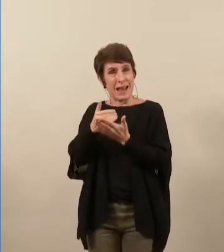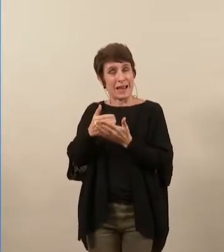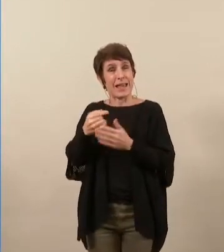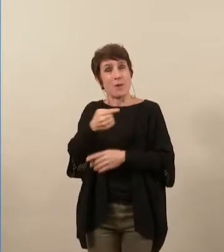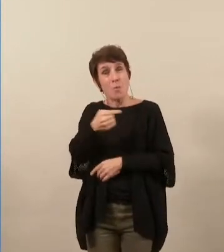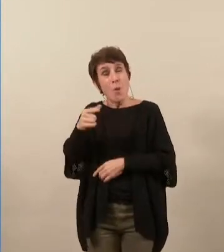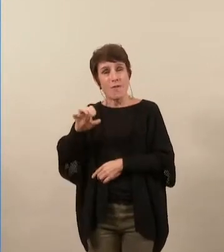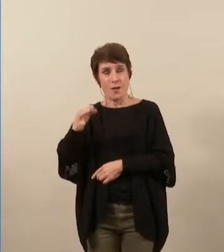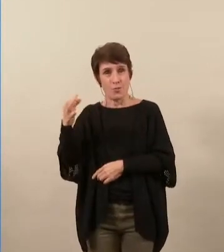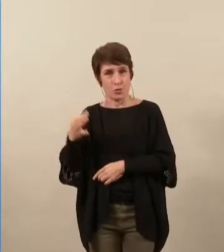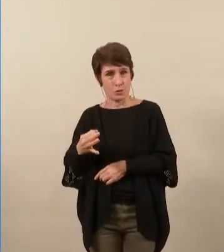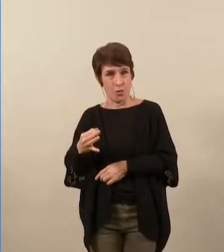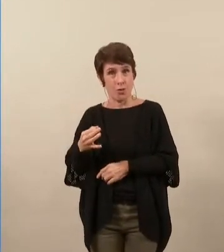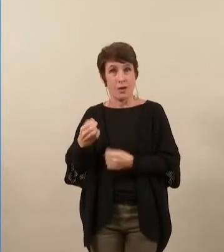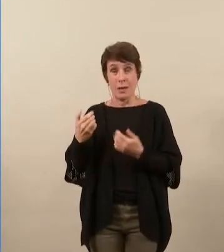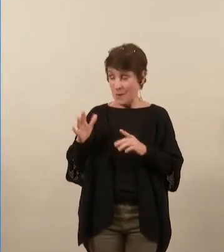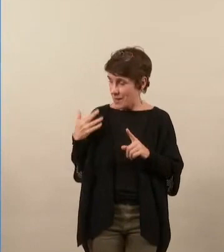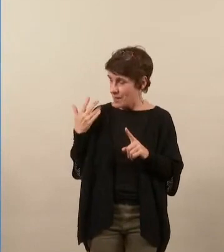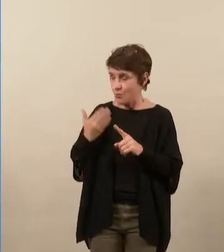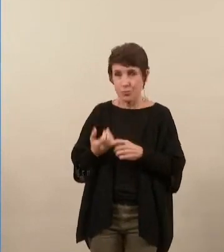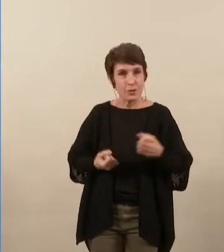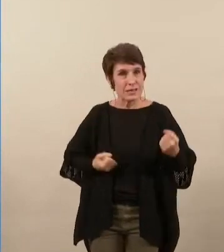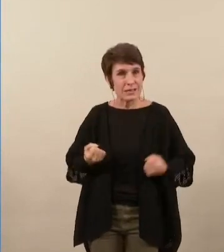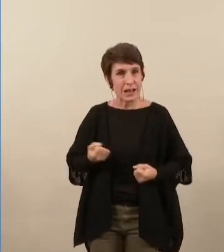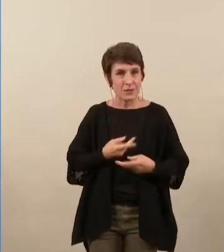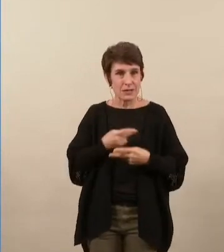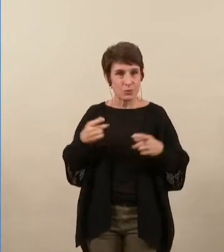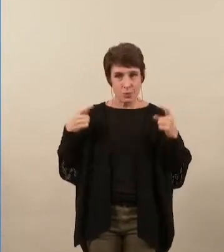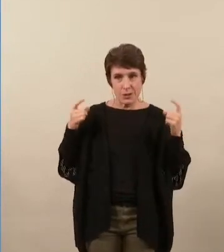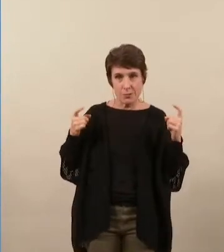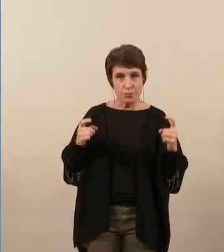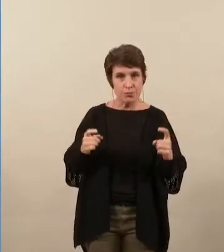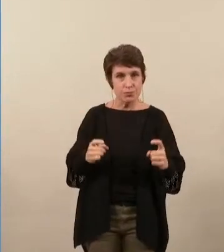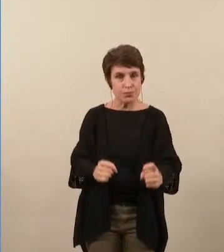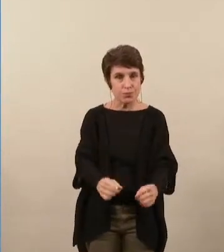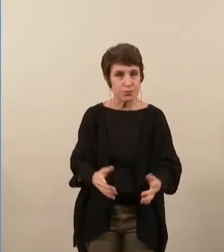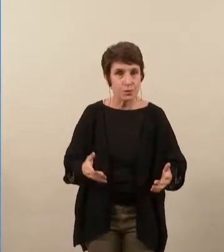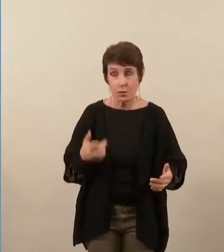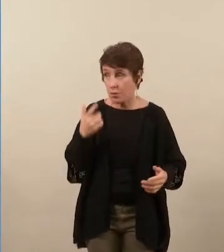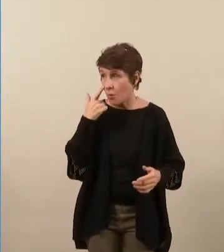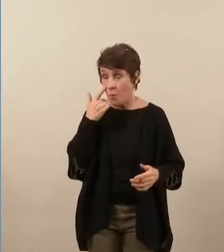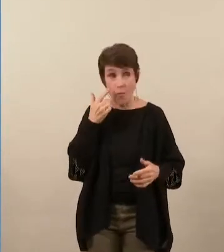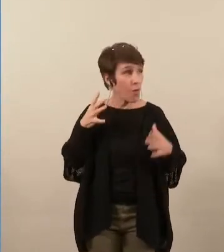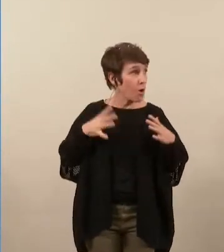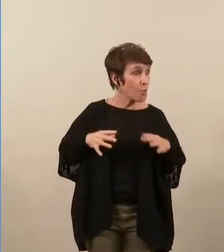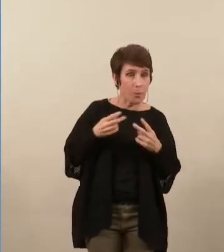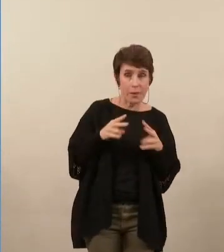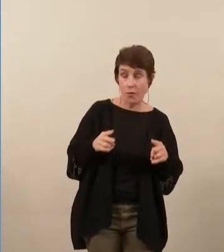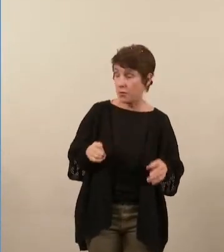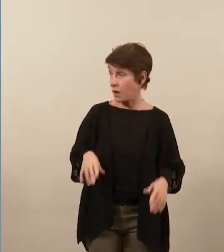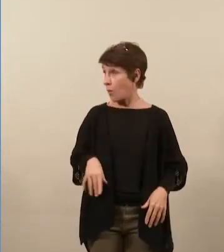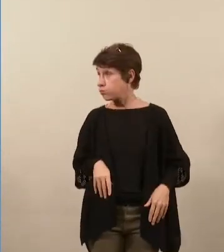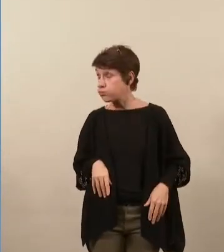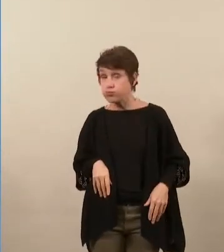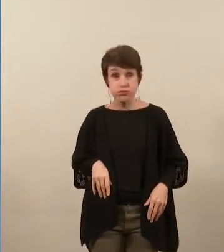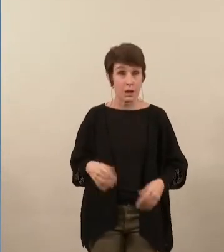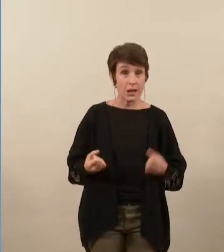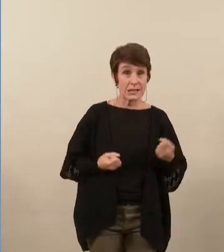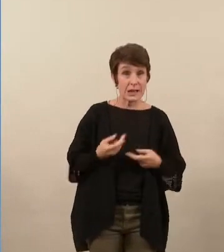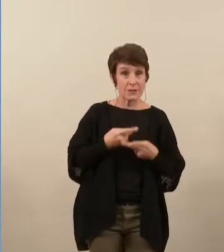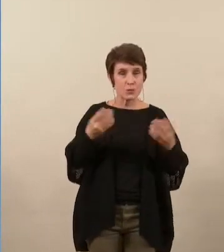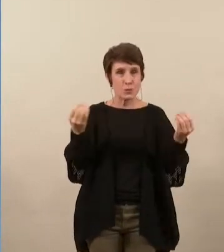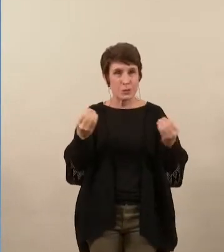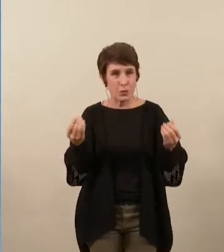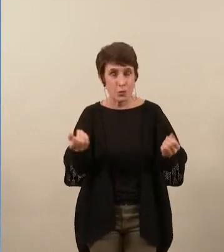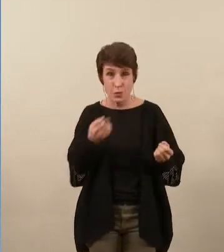niveau de service rendu s'est dégradé depuis comme chacun peut le constater en se baladant simplement en ville. La quantité ne fait